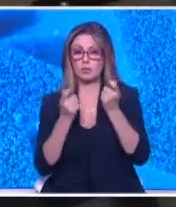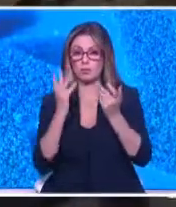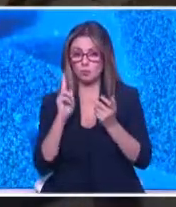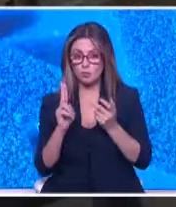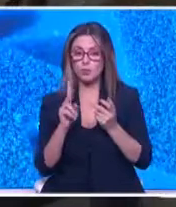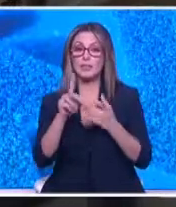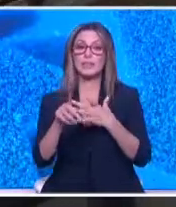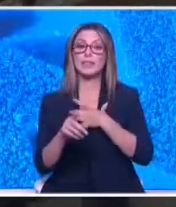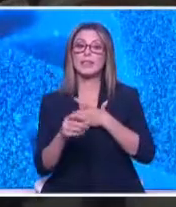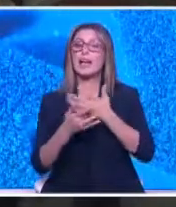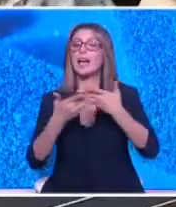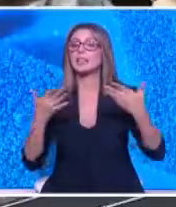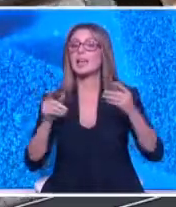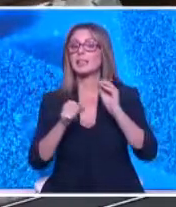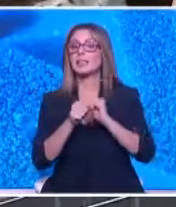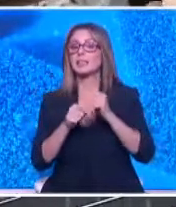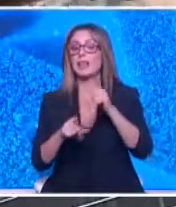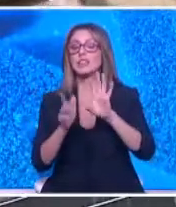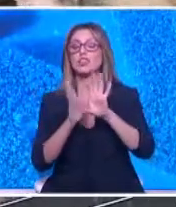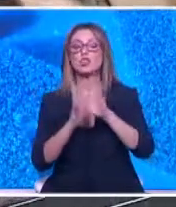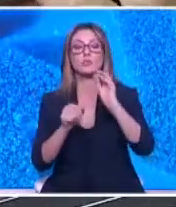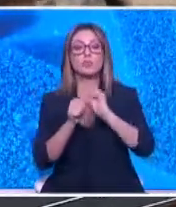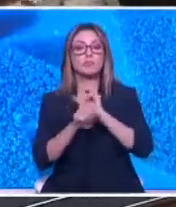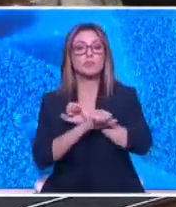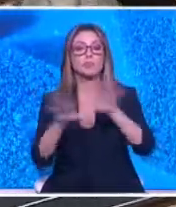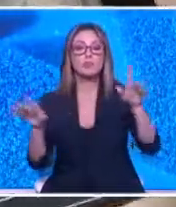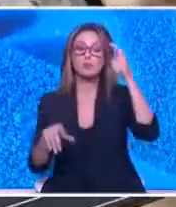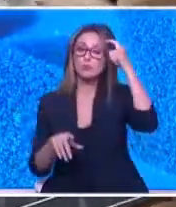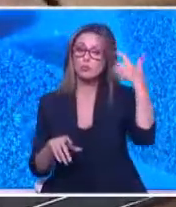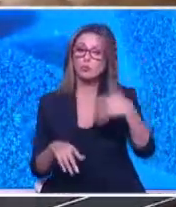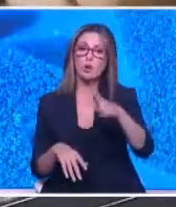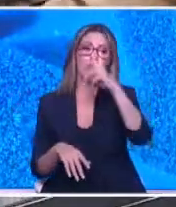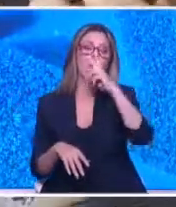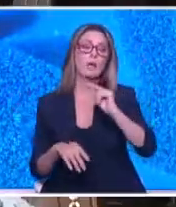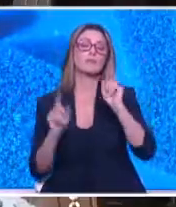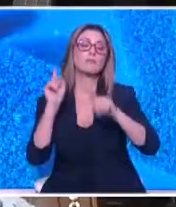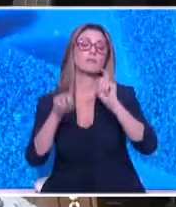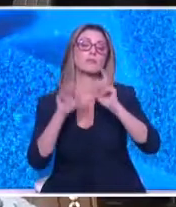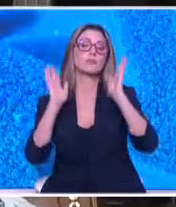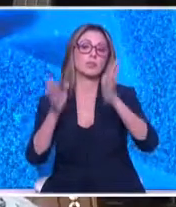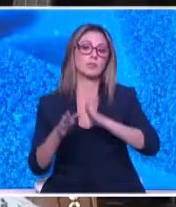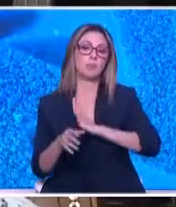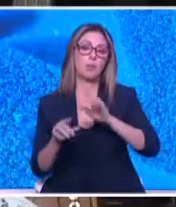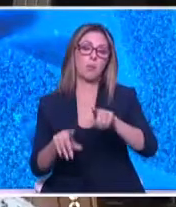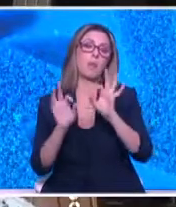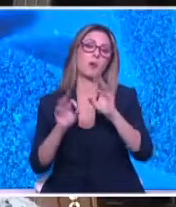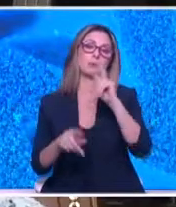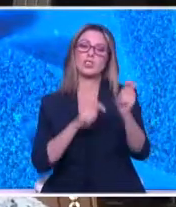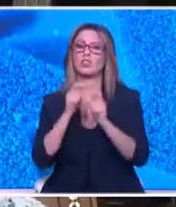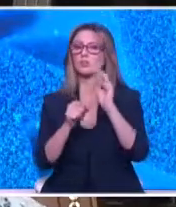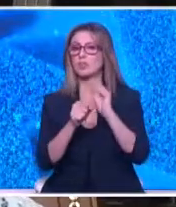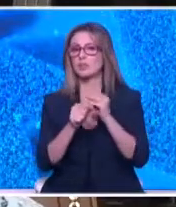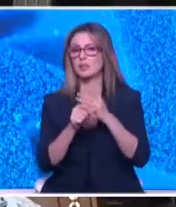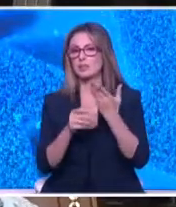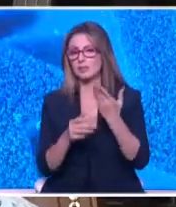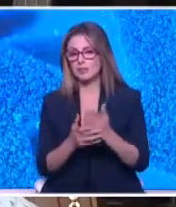Ayyıldız'ın uyarladığı eserler sosyal medyada hem büyük bir şaşkınlık hem de büyük bir beğeniyle karşılandı. Böyle bir çalışma esnasında